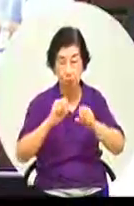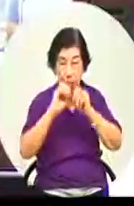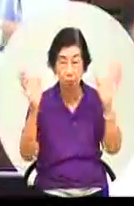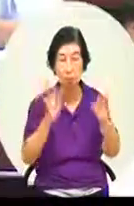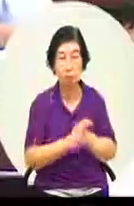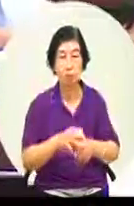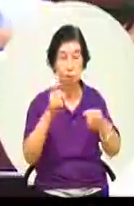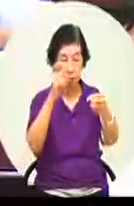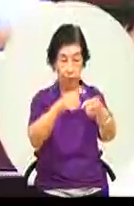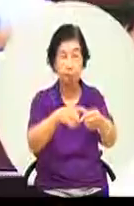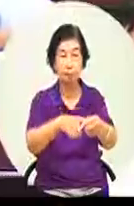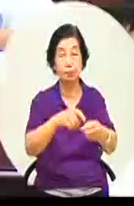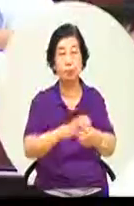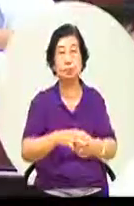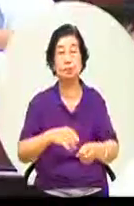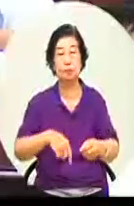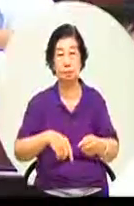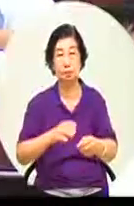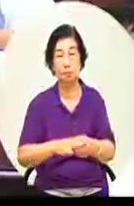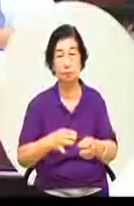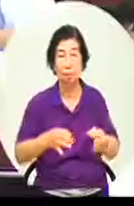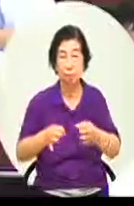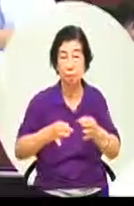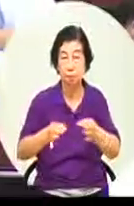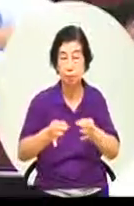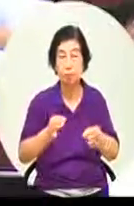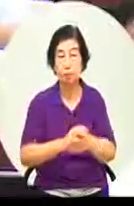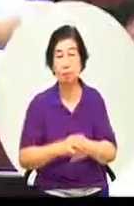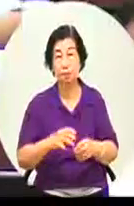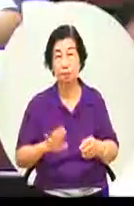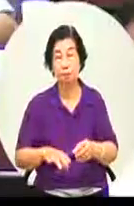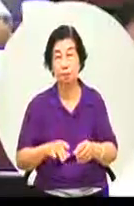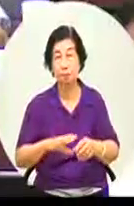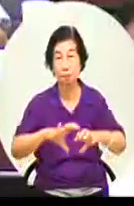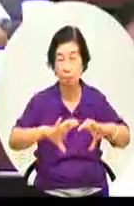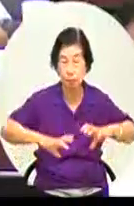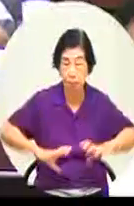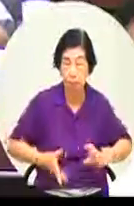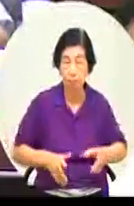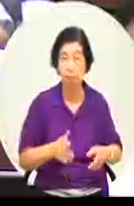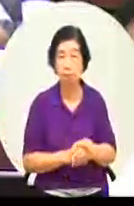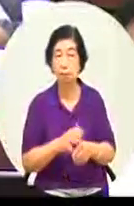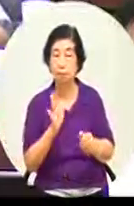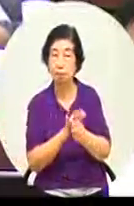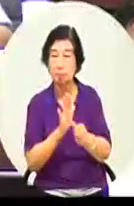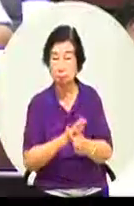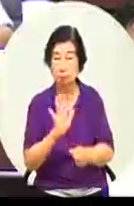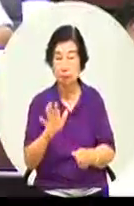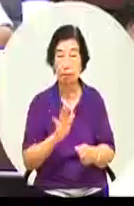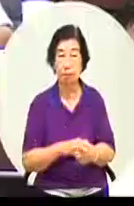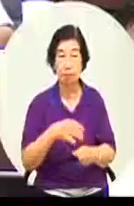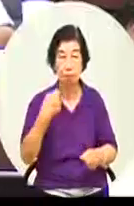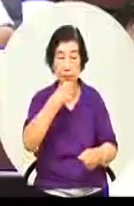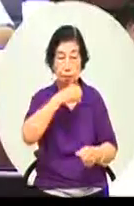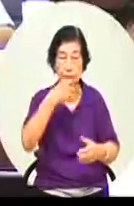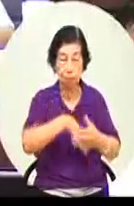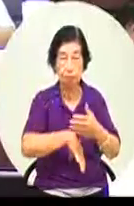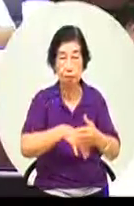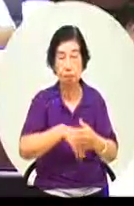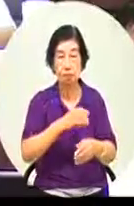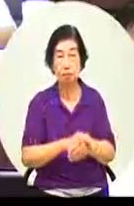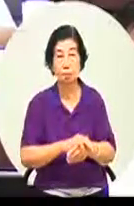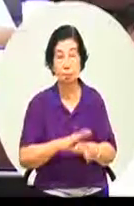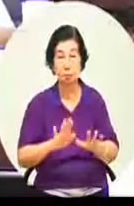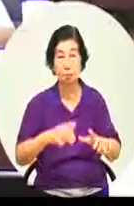场，那希望能够打开这个国际的观光客源。那另外最后当然是我们国内的观光客的部分，我们今年到六